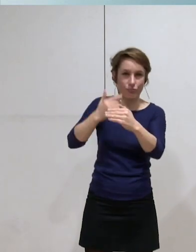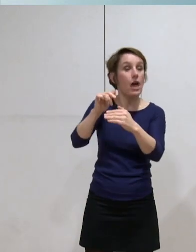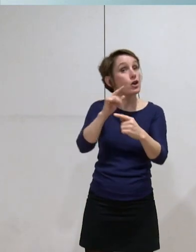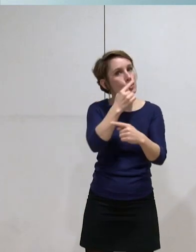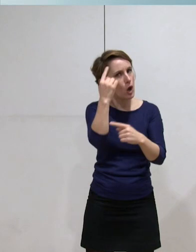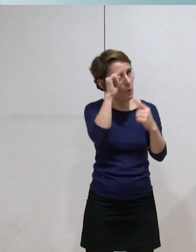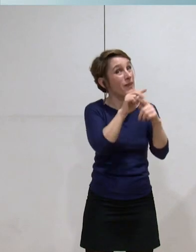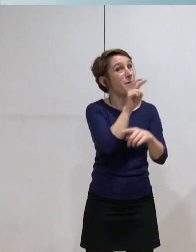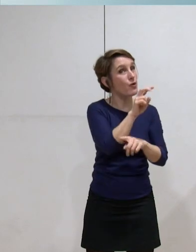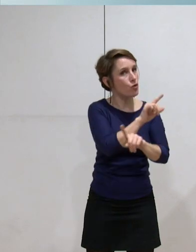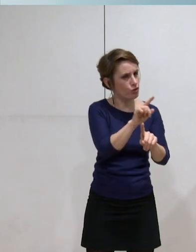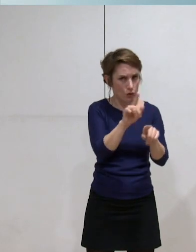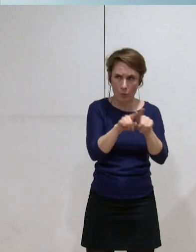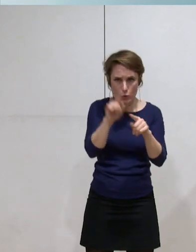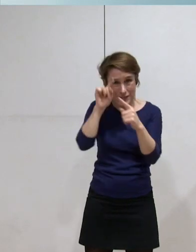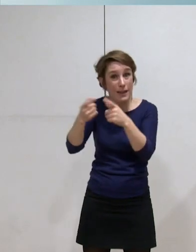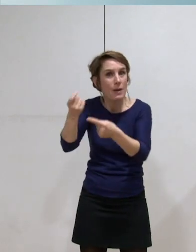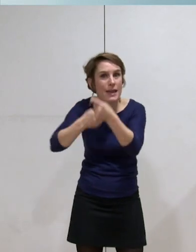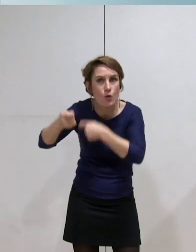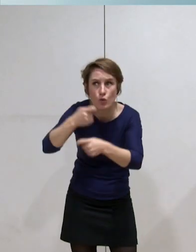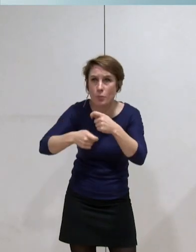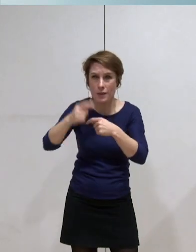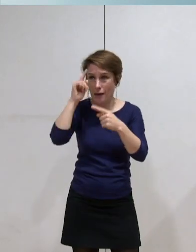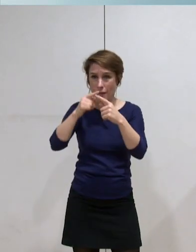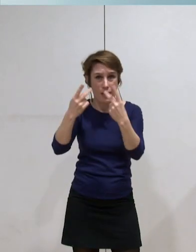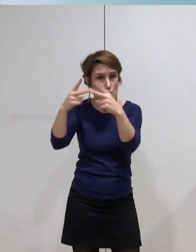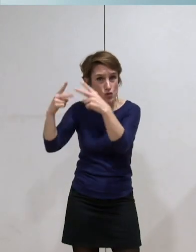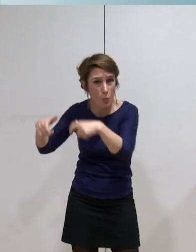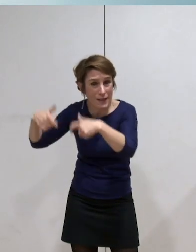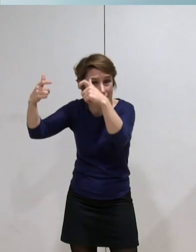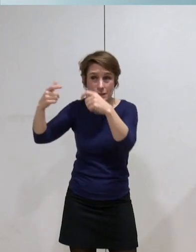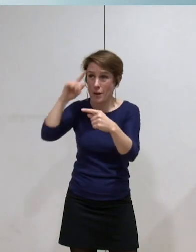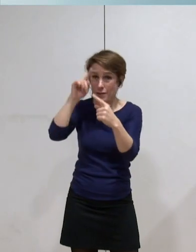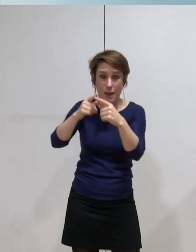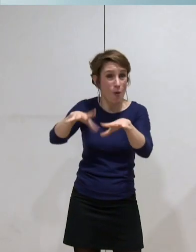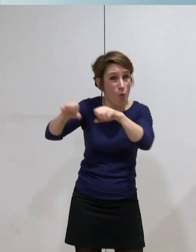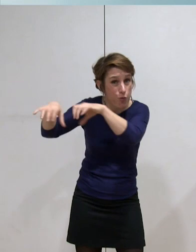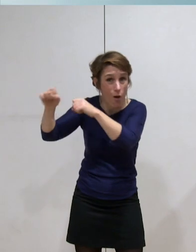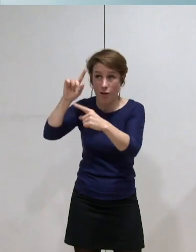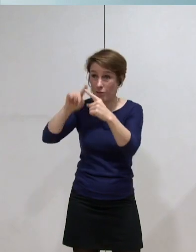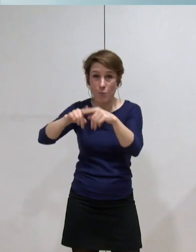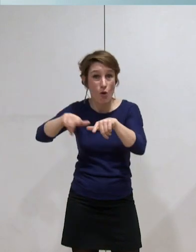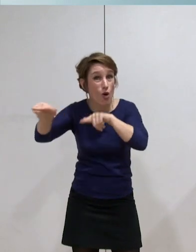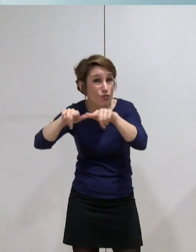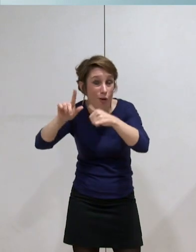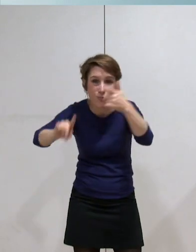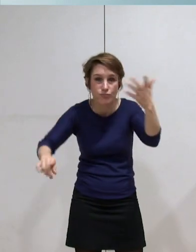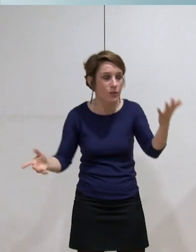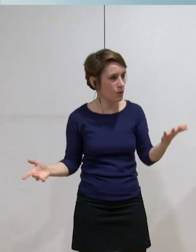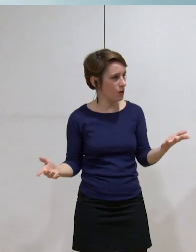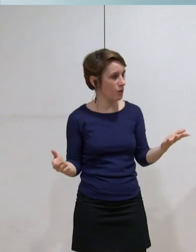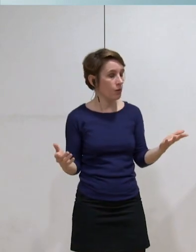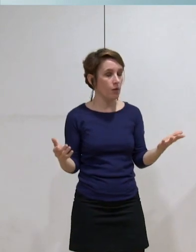entendu mais aussi économique urbanistique en terme d'emploi en terme de logement vous proposez un